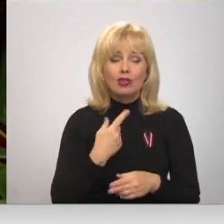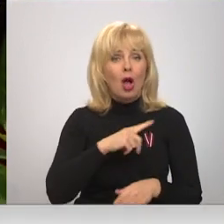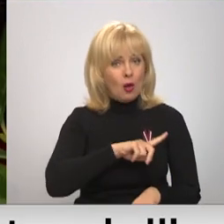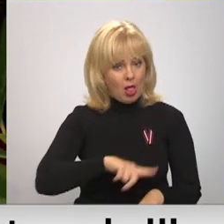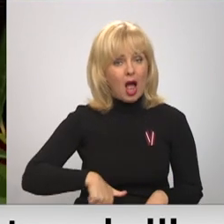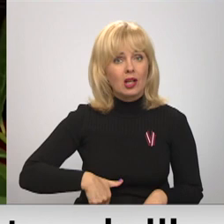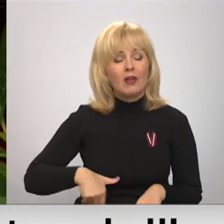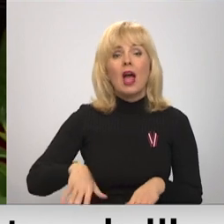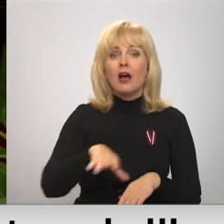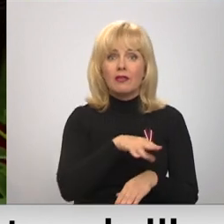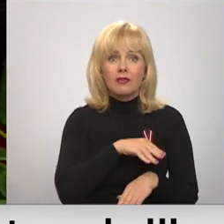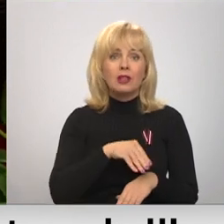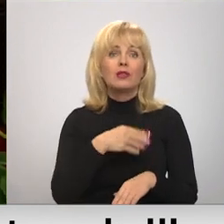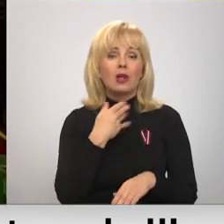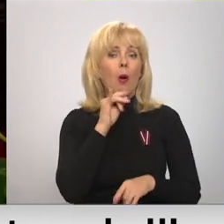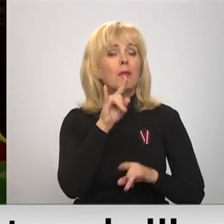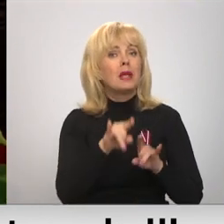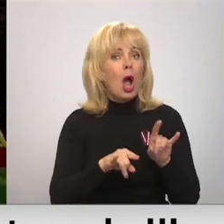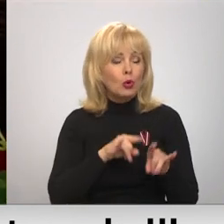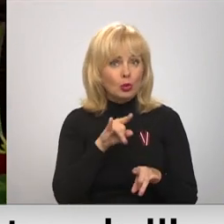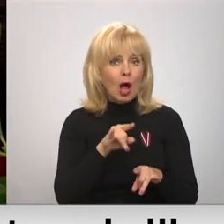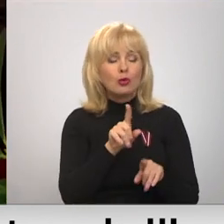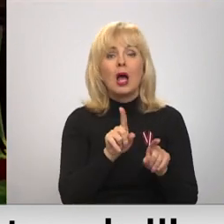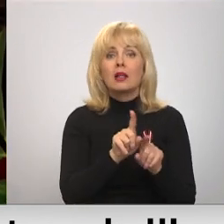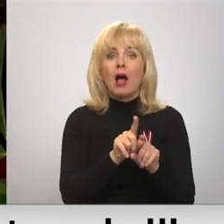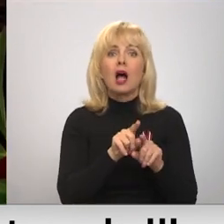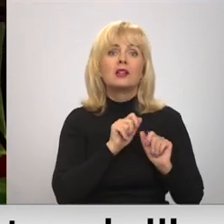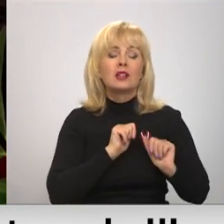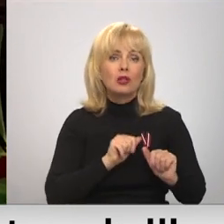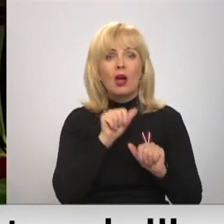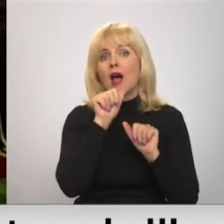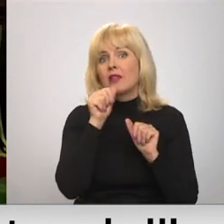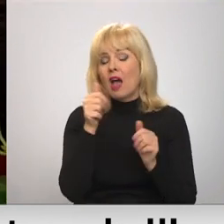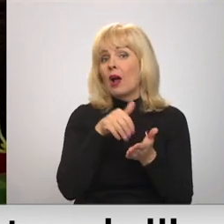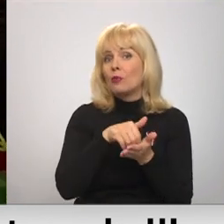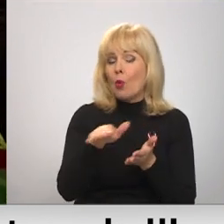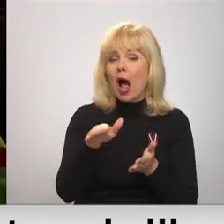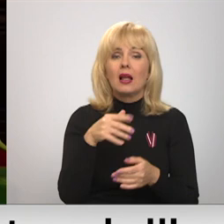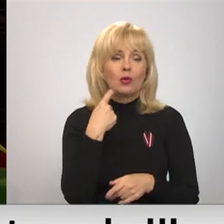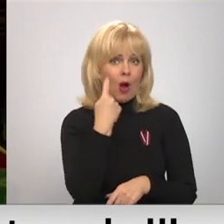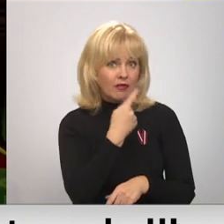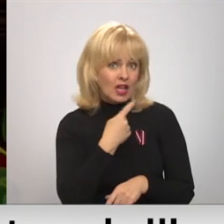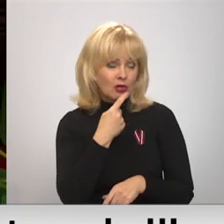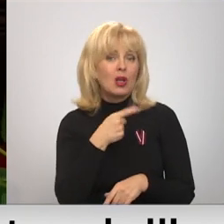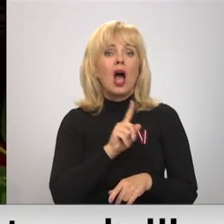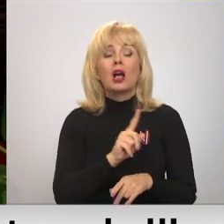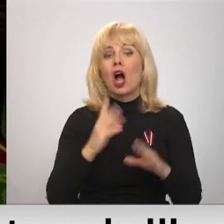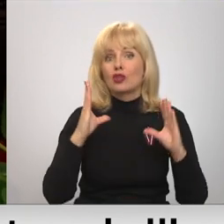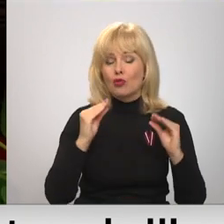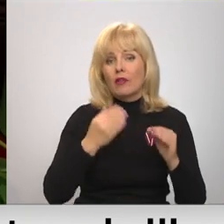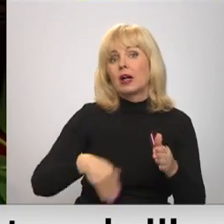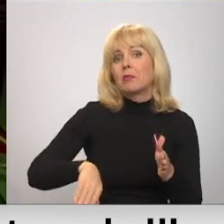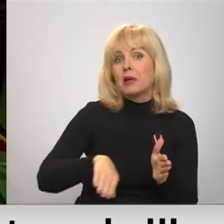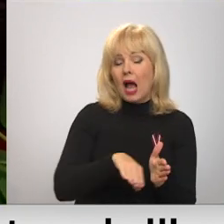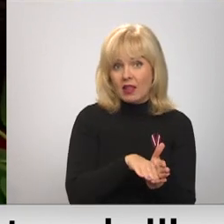Latvija mums visus ir pieredinājusi. Nu, tāds ir. To mēs nevaram noliekt. Neviens, kas šovakar